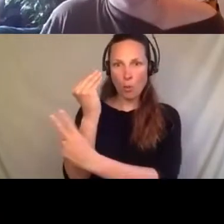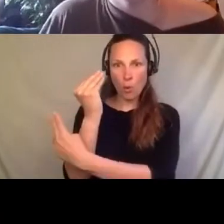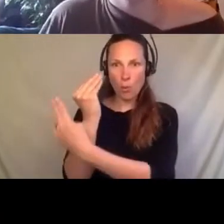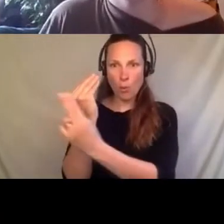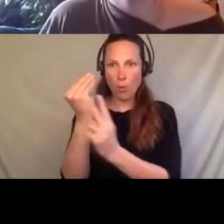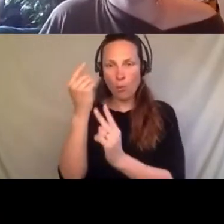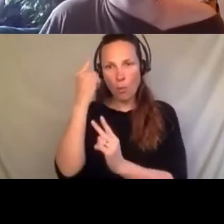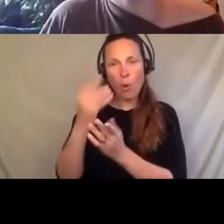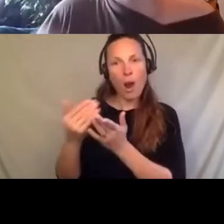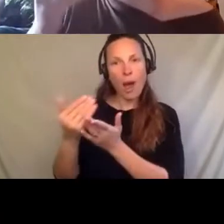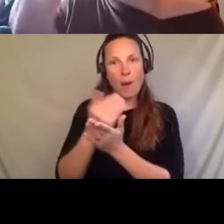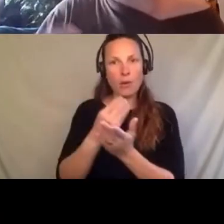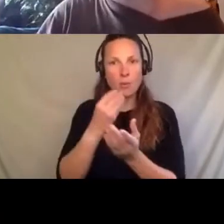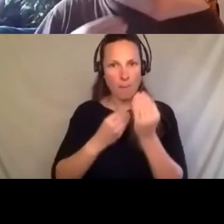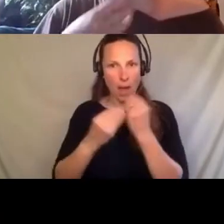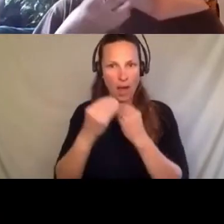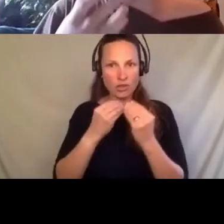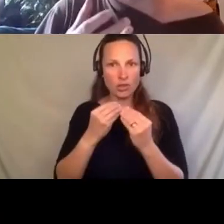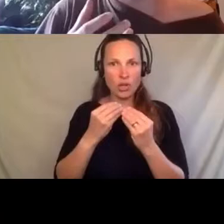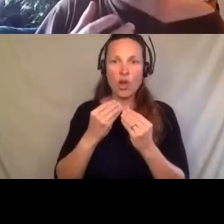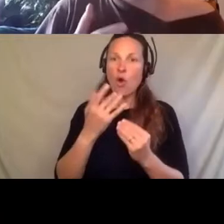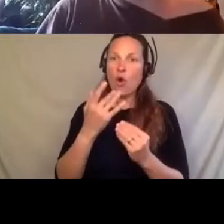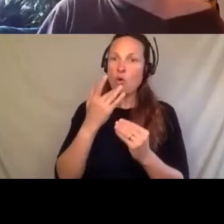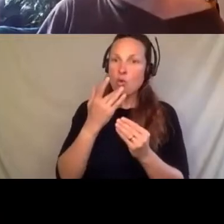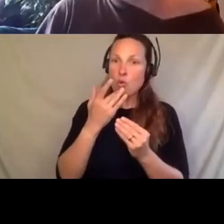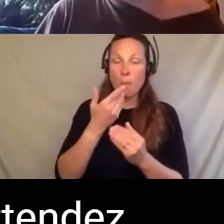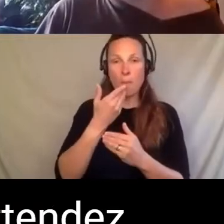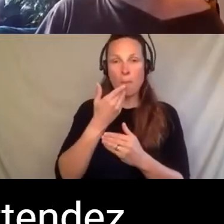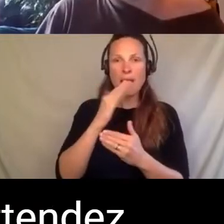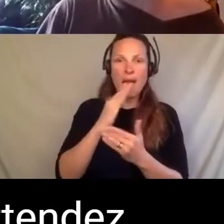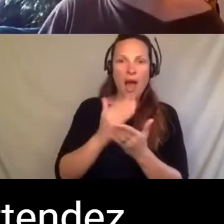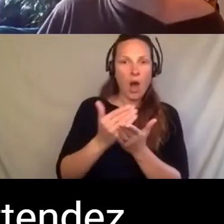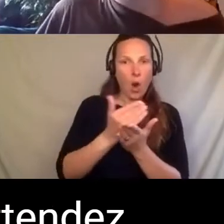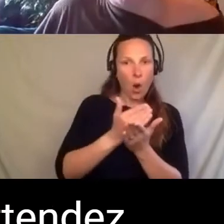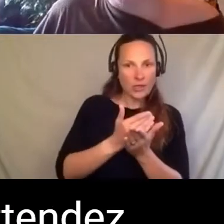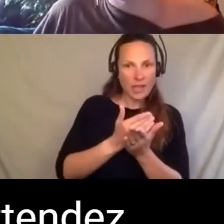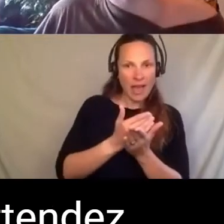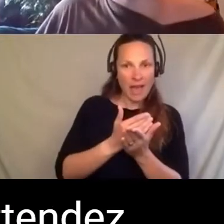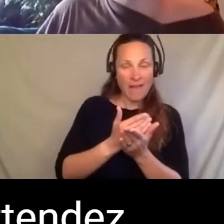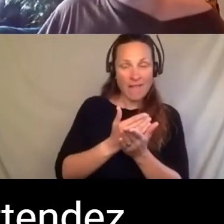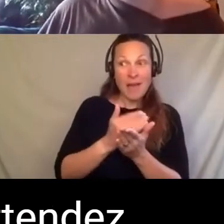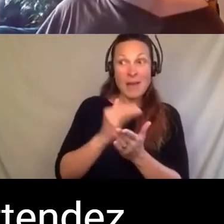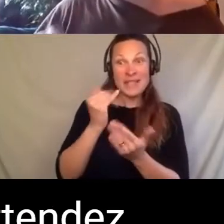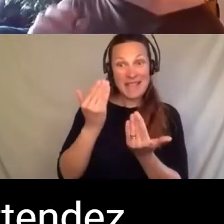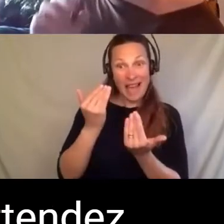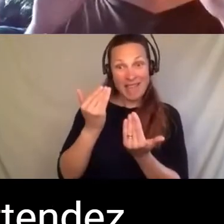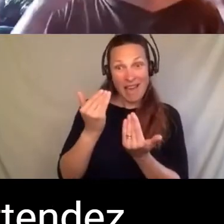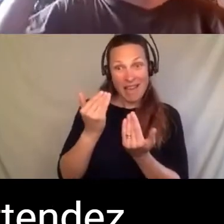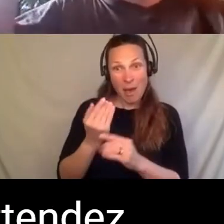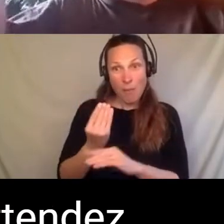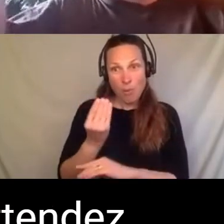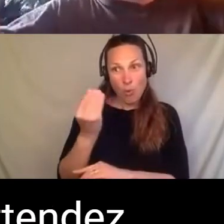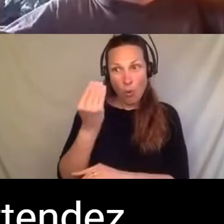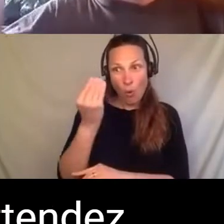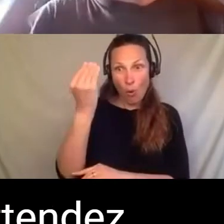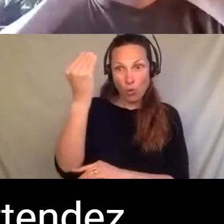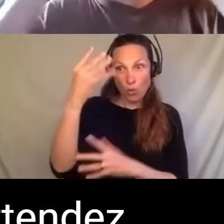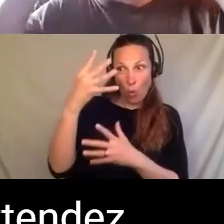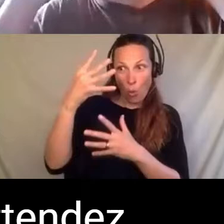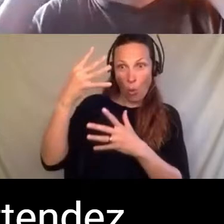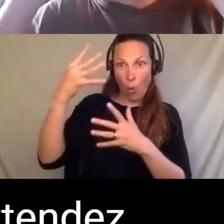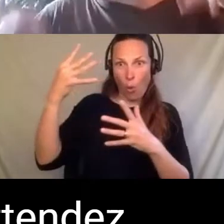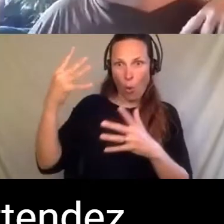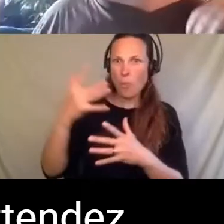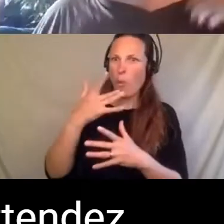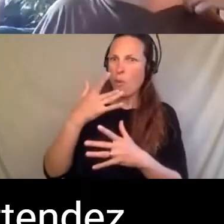aneth. Son goût va être conservé, mais il va devenir très, très fort si vous attendez qu'il devienne très gros